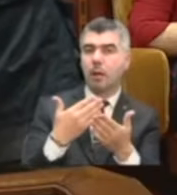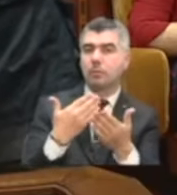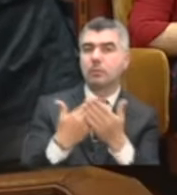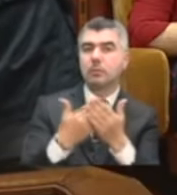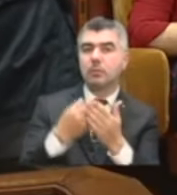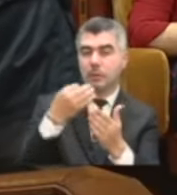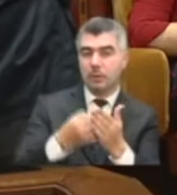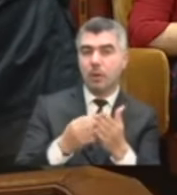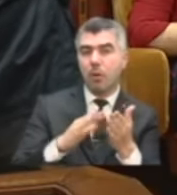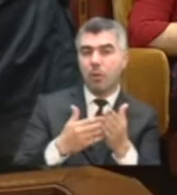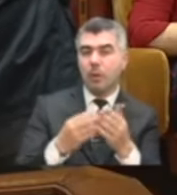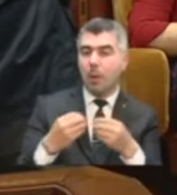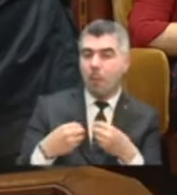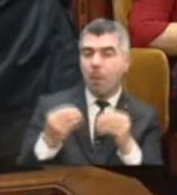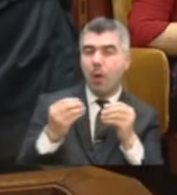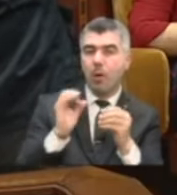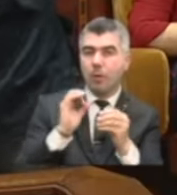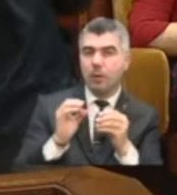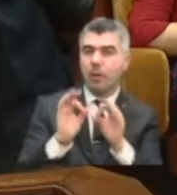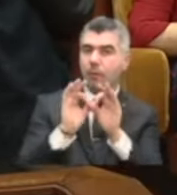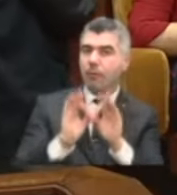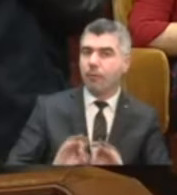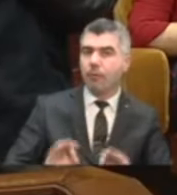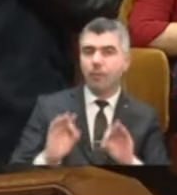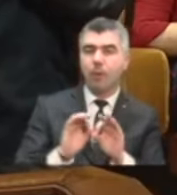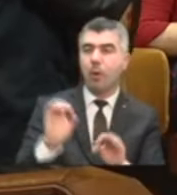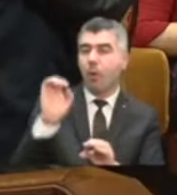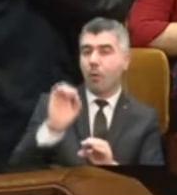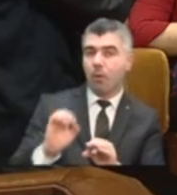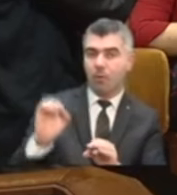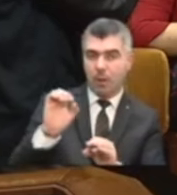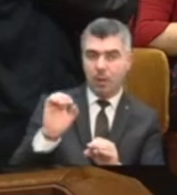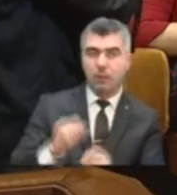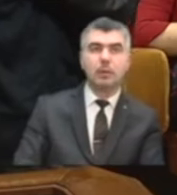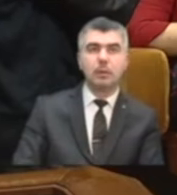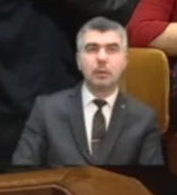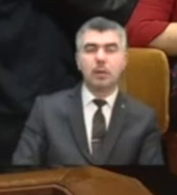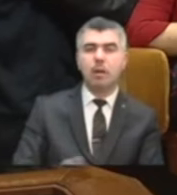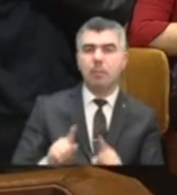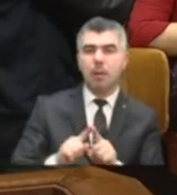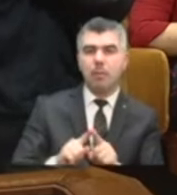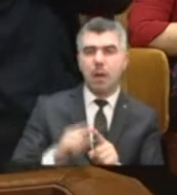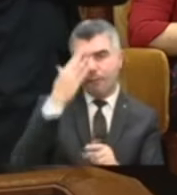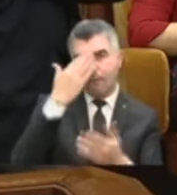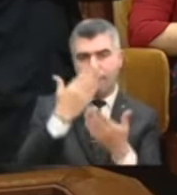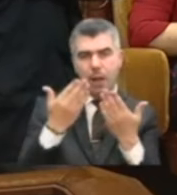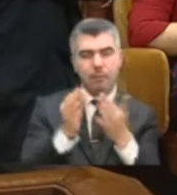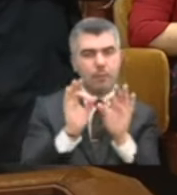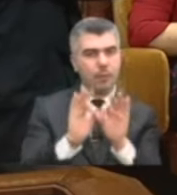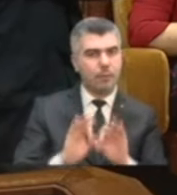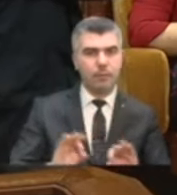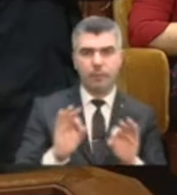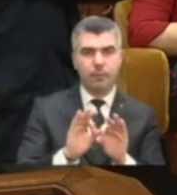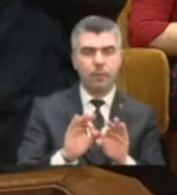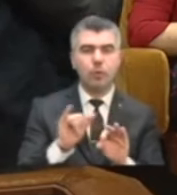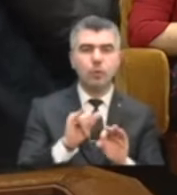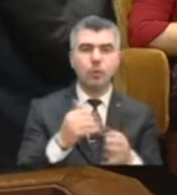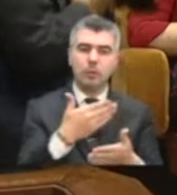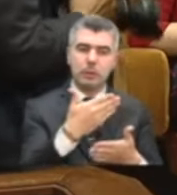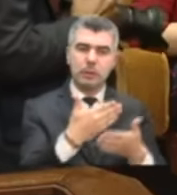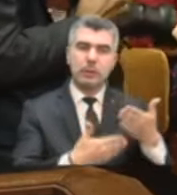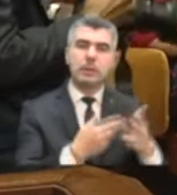وتثمين المعادن عوض بيعها خام الخارج، وما زلنا لا نفهم تأخر الوزارة لحد الآن في وضع لائحة